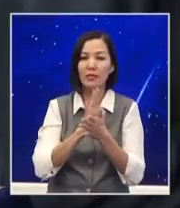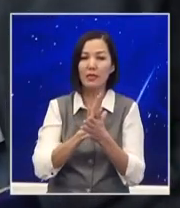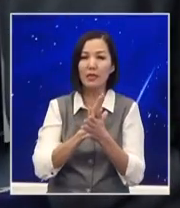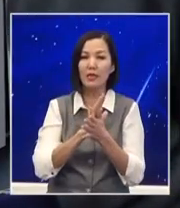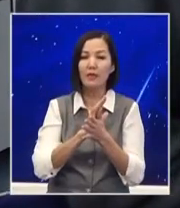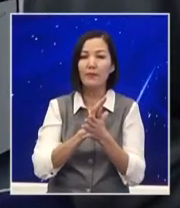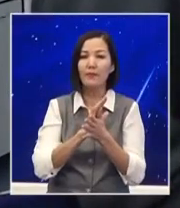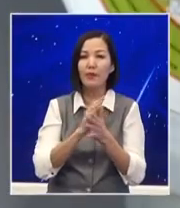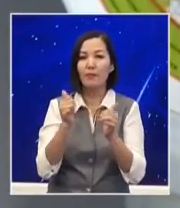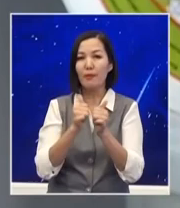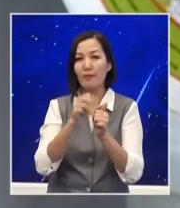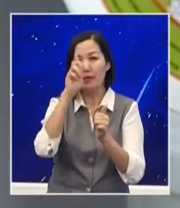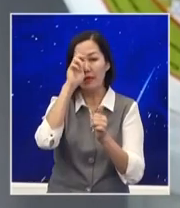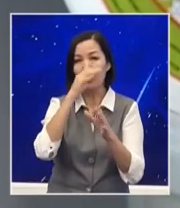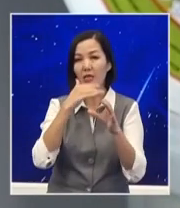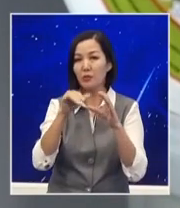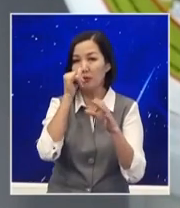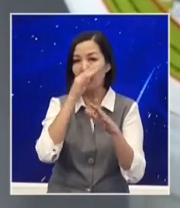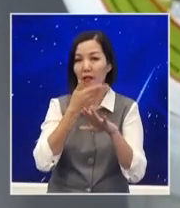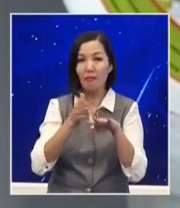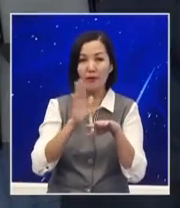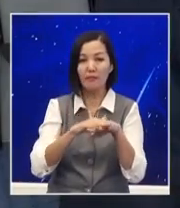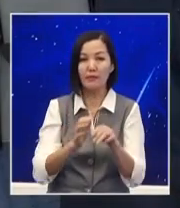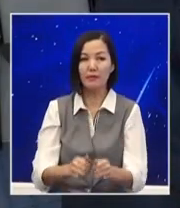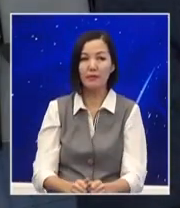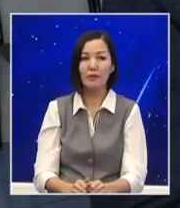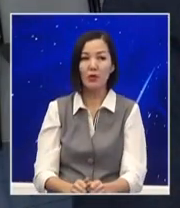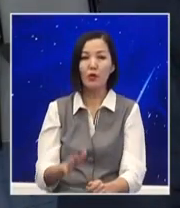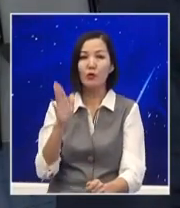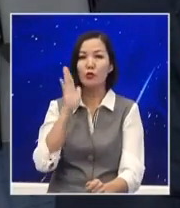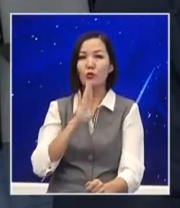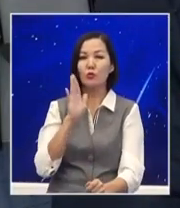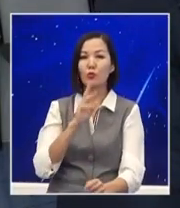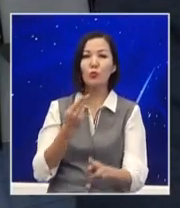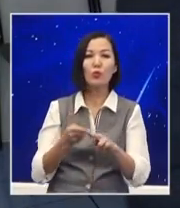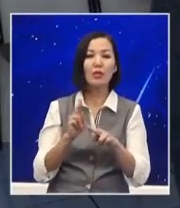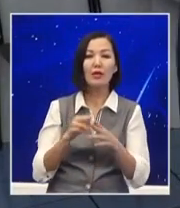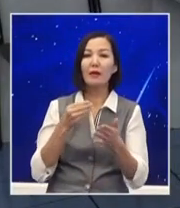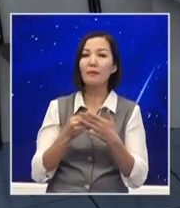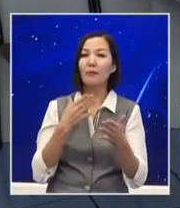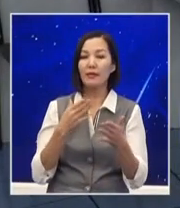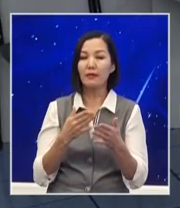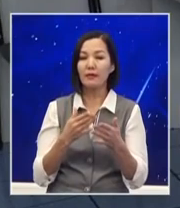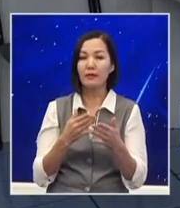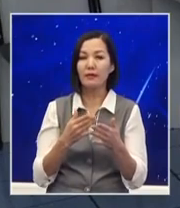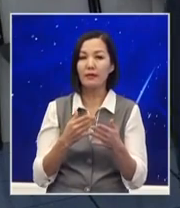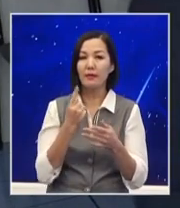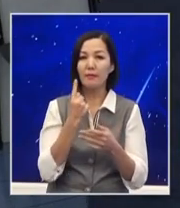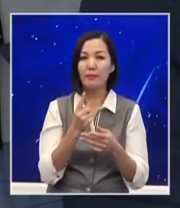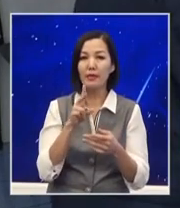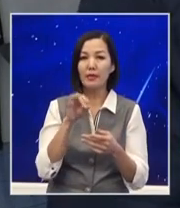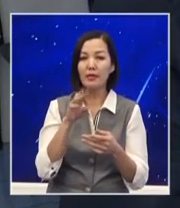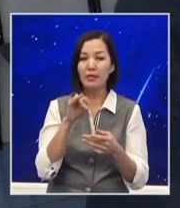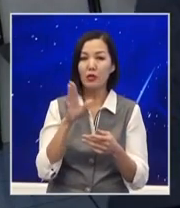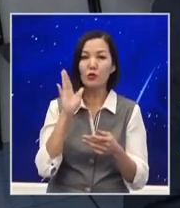өнім түрлерін көрші елге жібере алмаймыз дейді. Өйткені су өте қымбат. А біз 1 литр сүт шығару